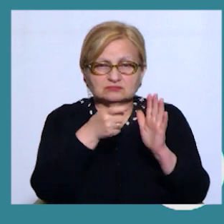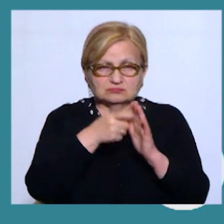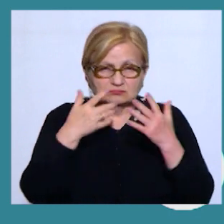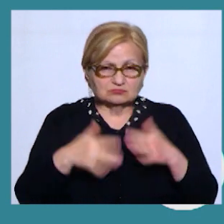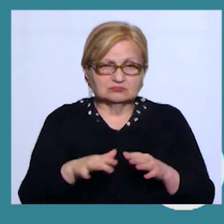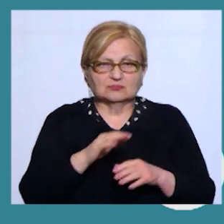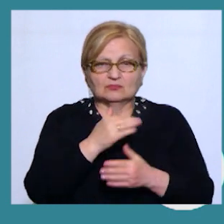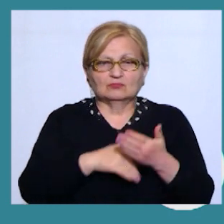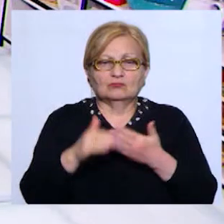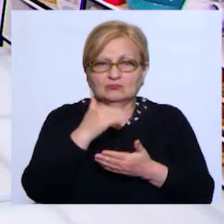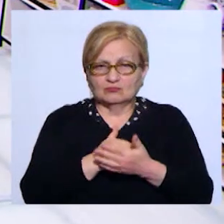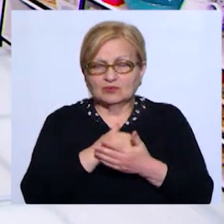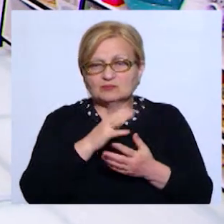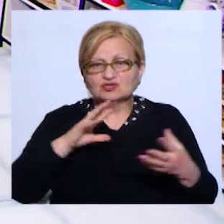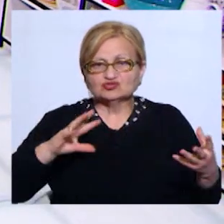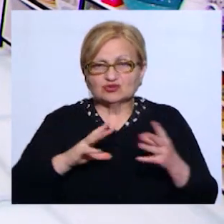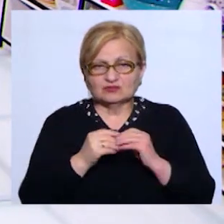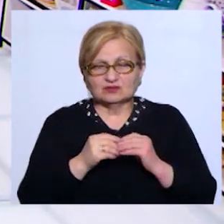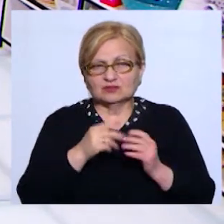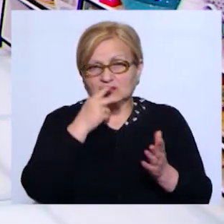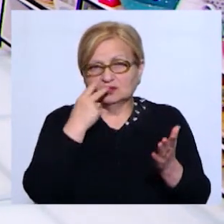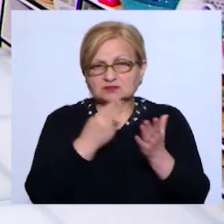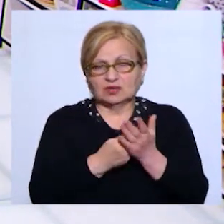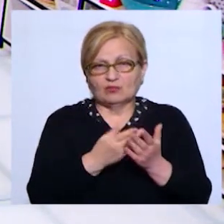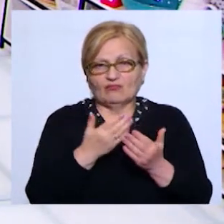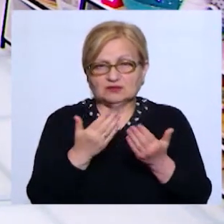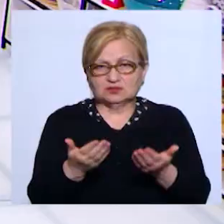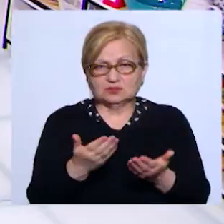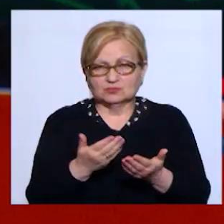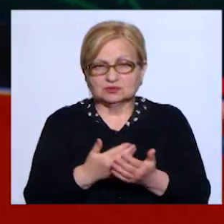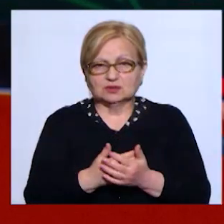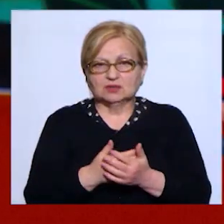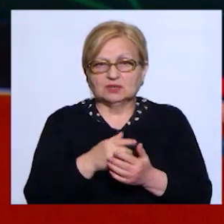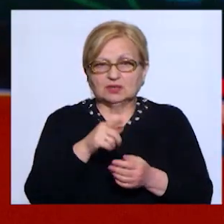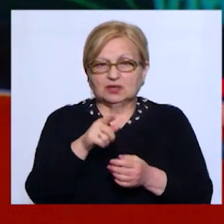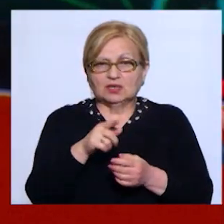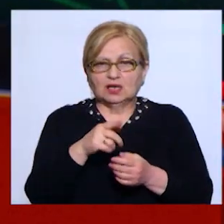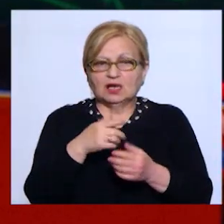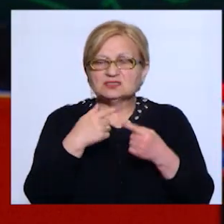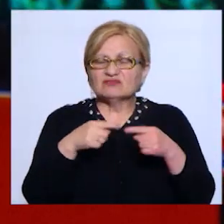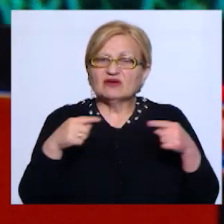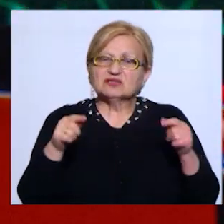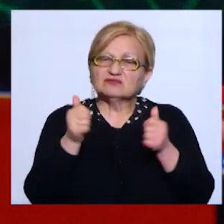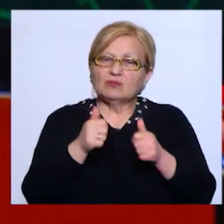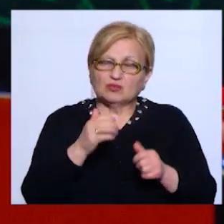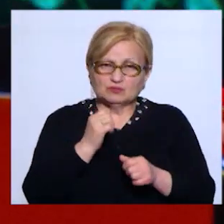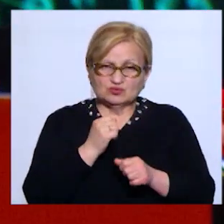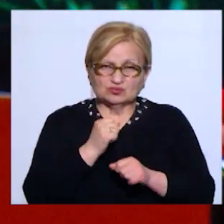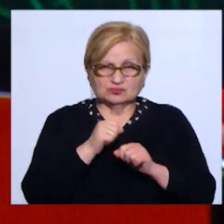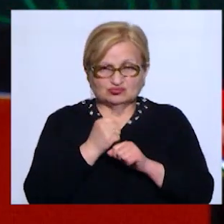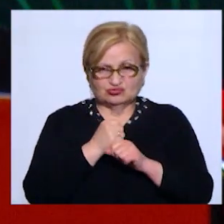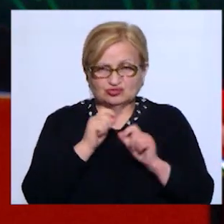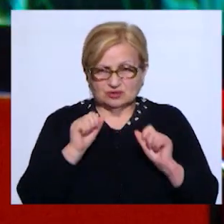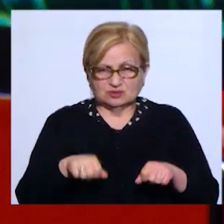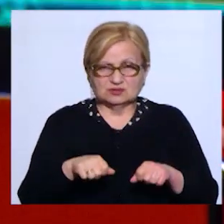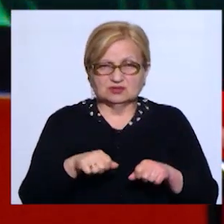უნდა შევაჯამოთ და წარმოვადგინოთ მონაცემები. ეს მონაცემების წარმოდგენა სხვადასხვა ფორმით, დიაგრამების მეშვეობით თქვენ